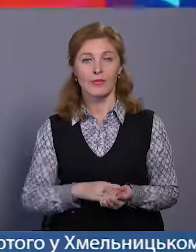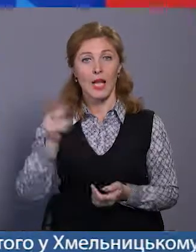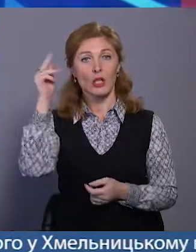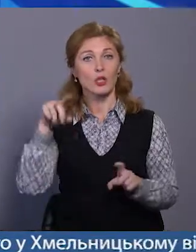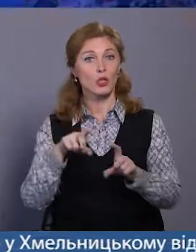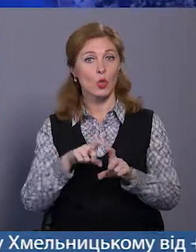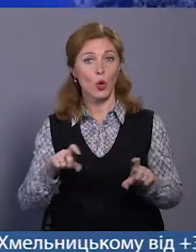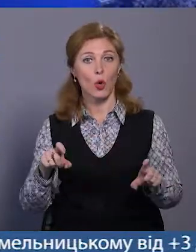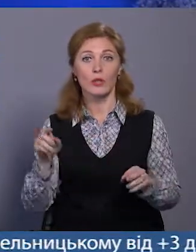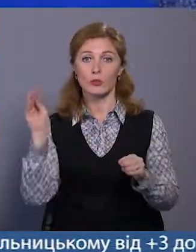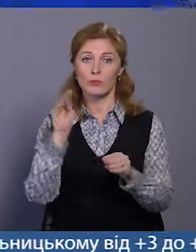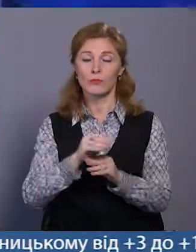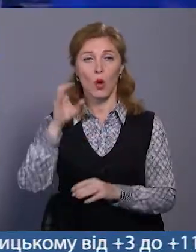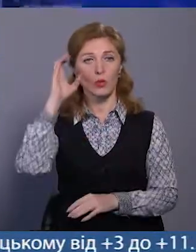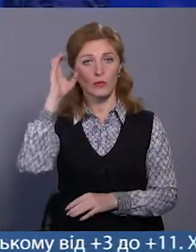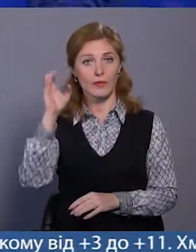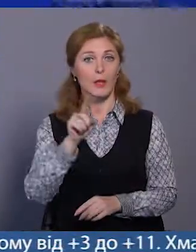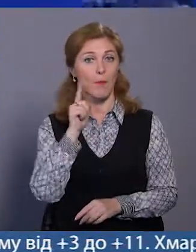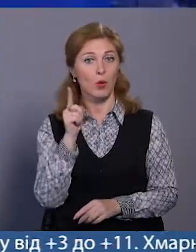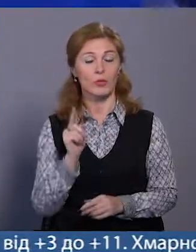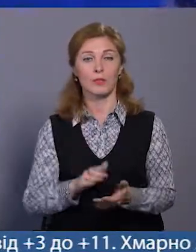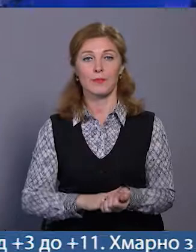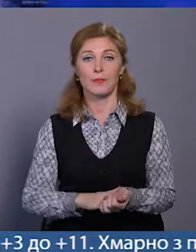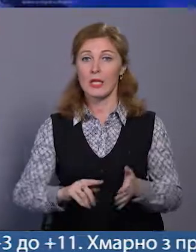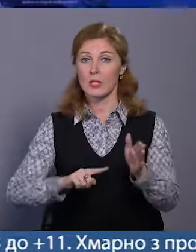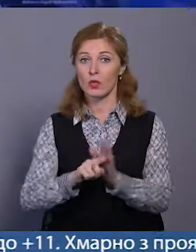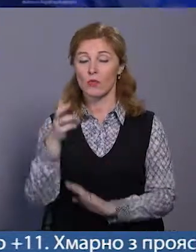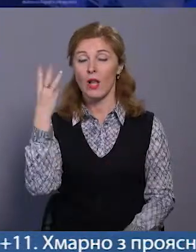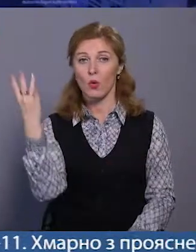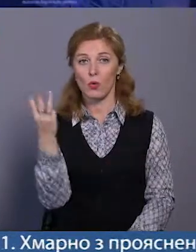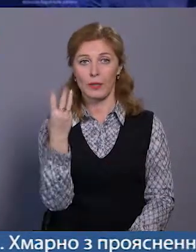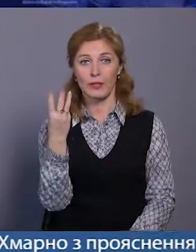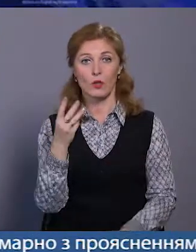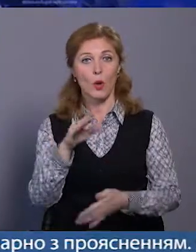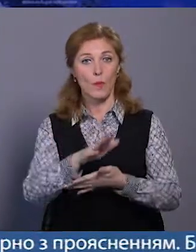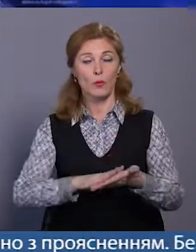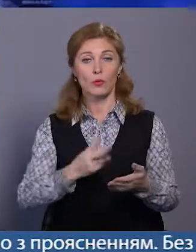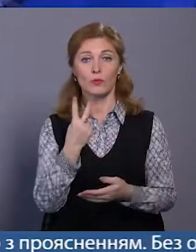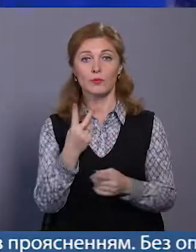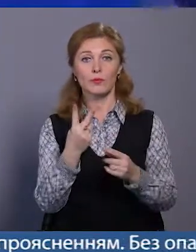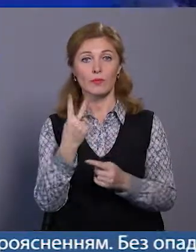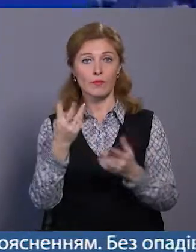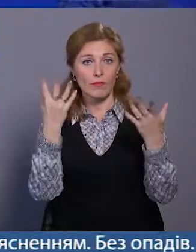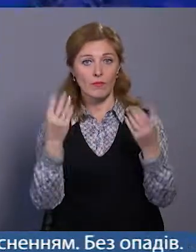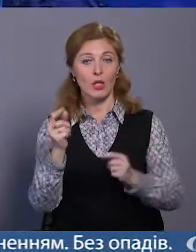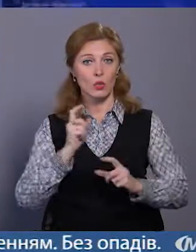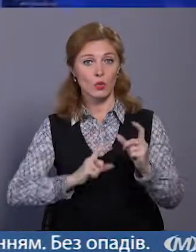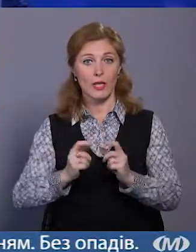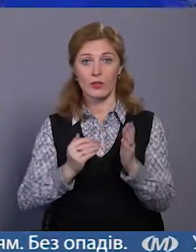Школа неформальної освіти молоді «Я – агент змін» стартувала у Хмельницькому. Впродовж 2 днів студентам